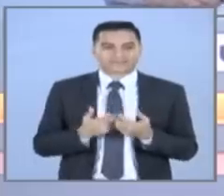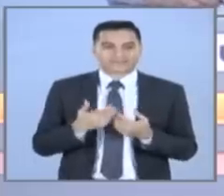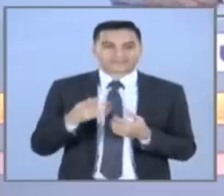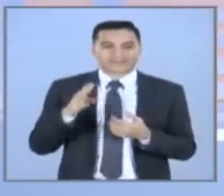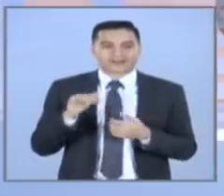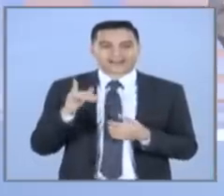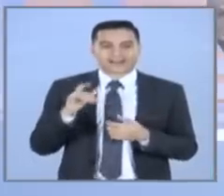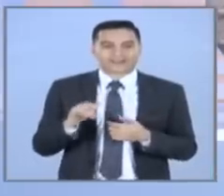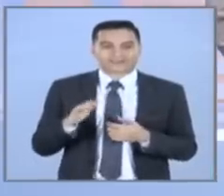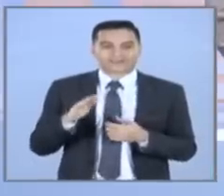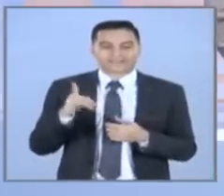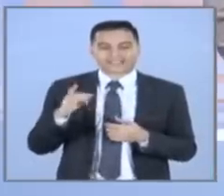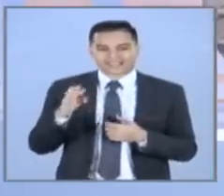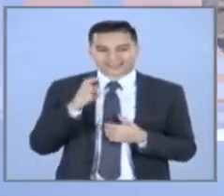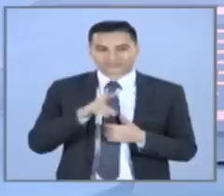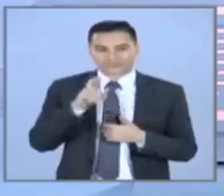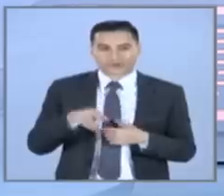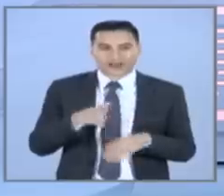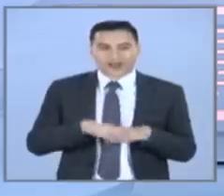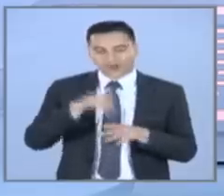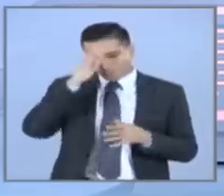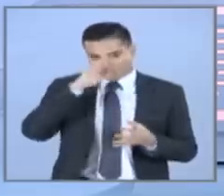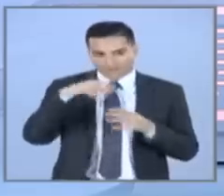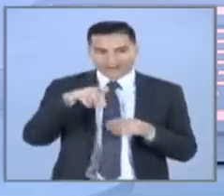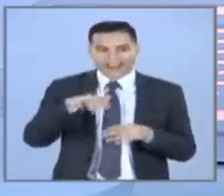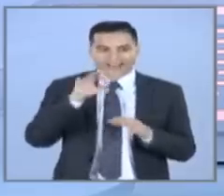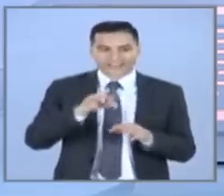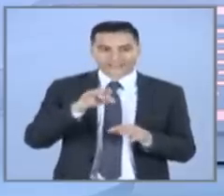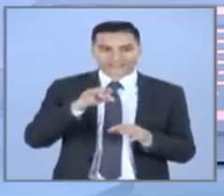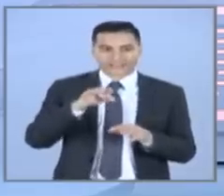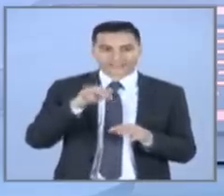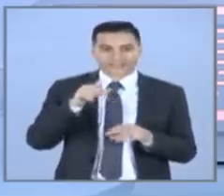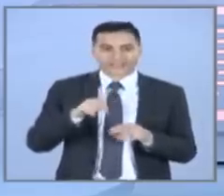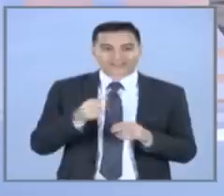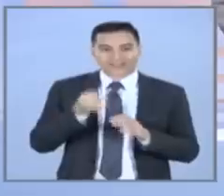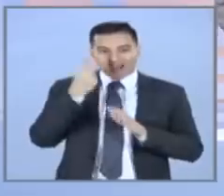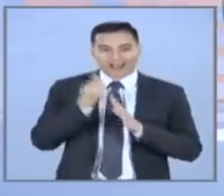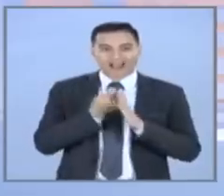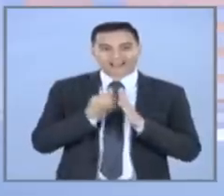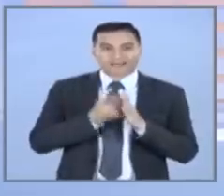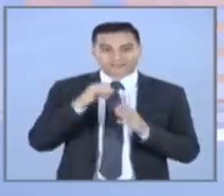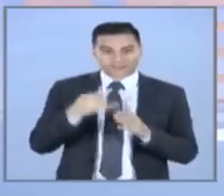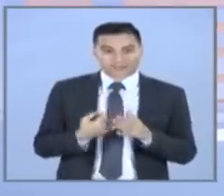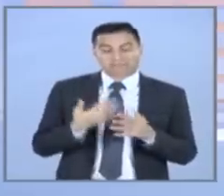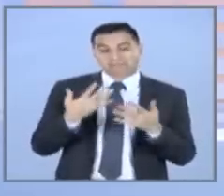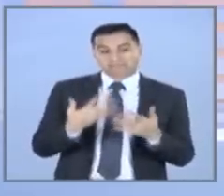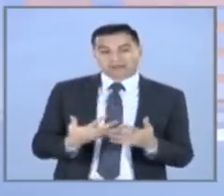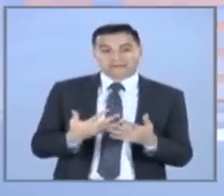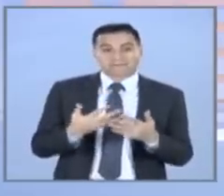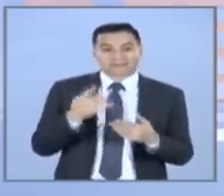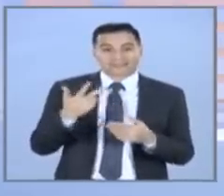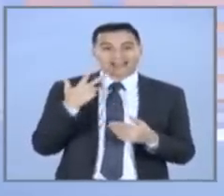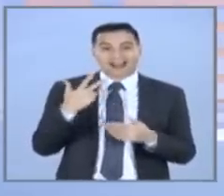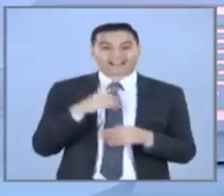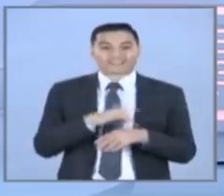عيلة مسيحة. عندك سؤال في الجغرافيا طبعا. الجوكر في العلوم. في الأدب غالبا. في الأدب غالبا. ياه،